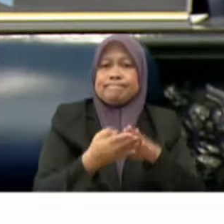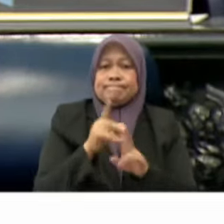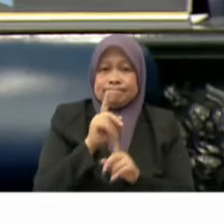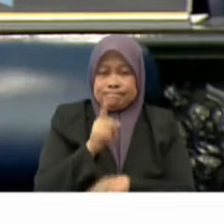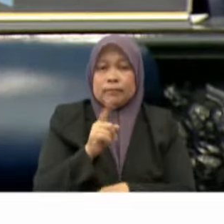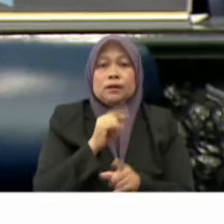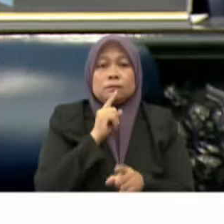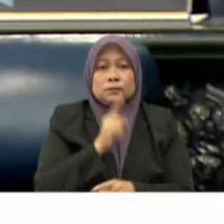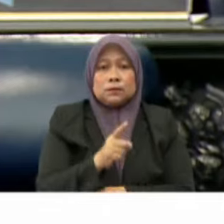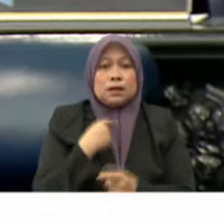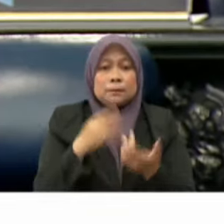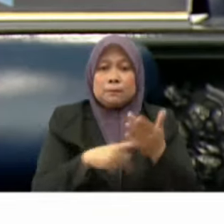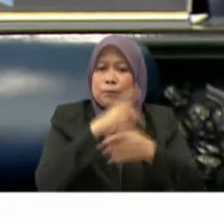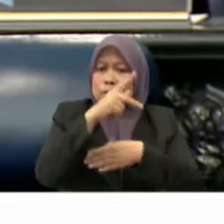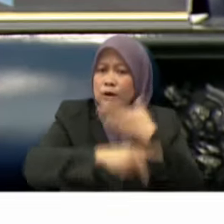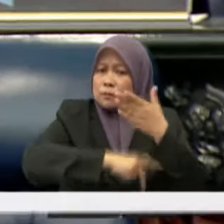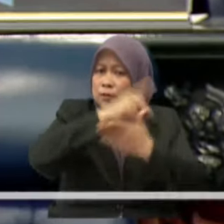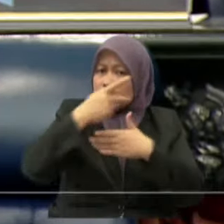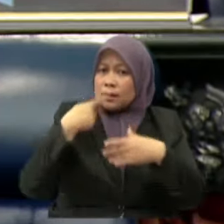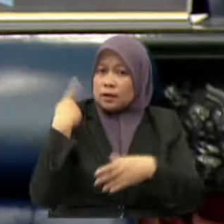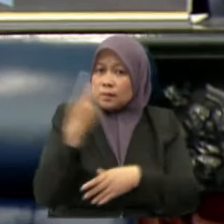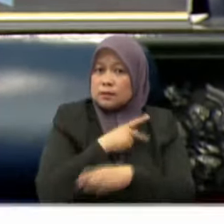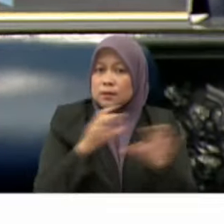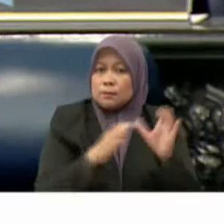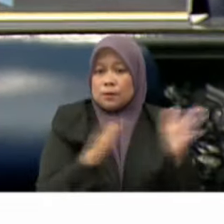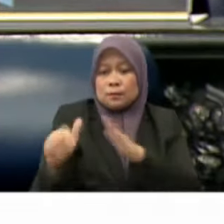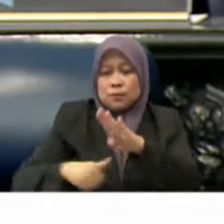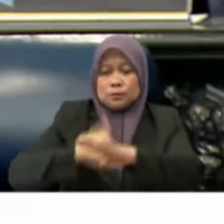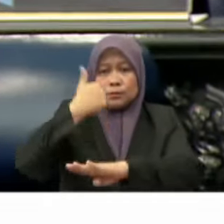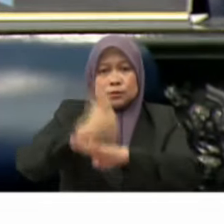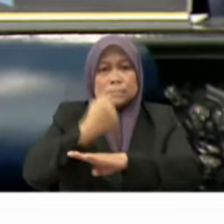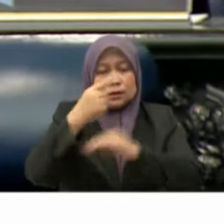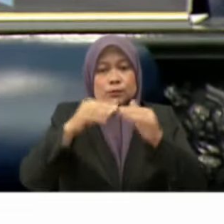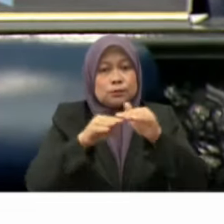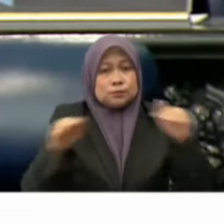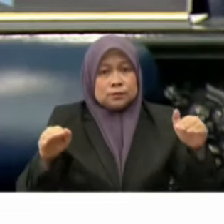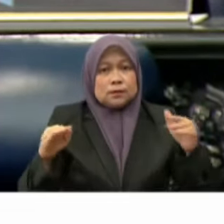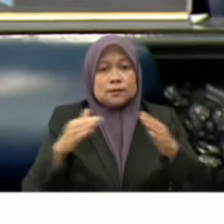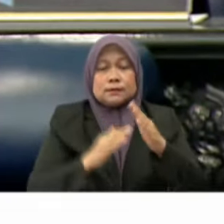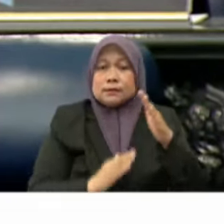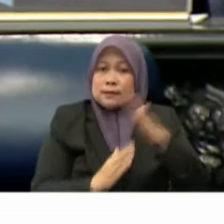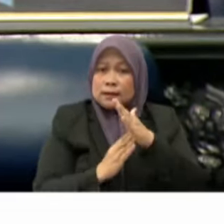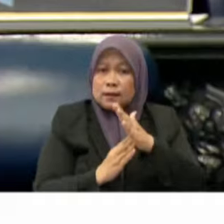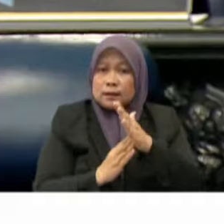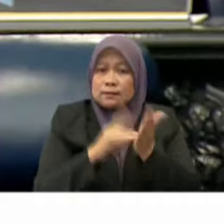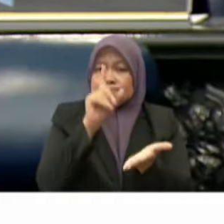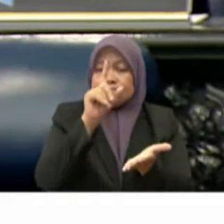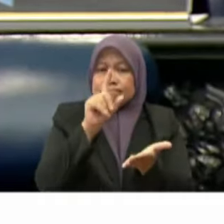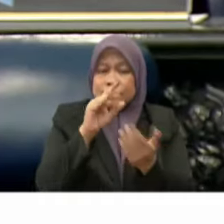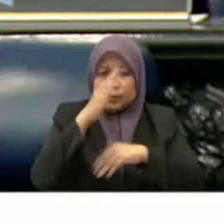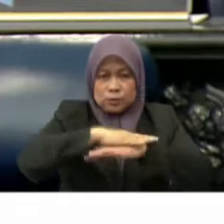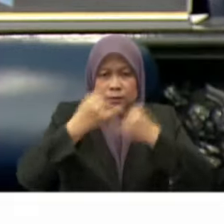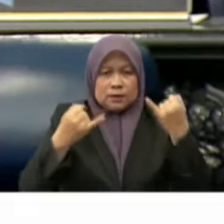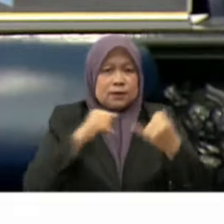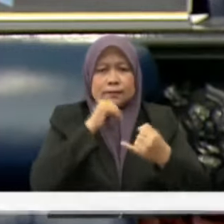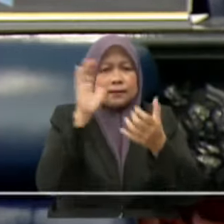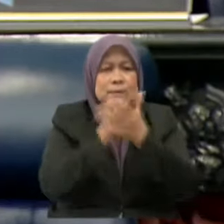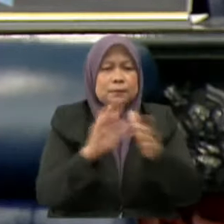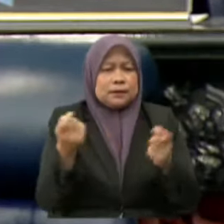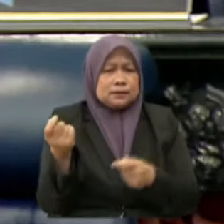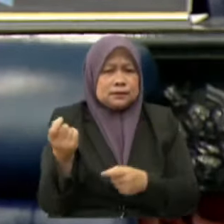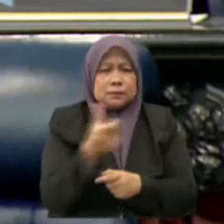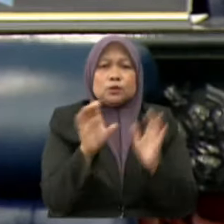diantara program yang kita buat juga yaitu mewujudkan satu medium tindakan sekatan terhadap media sosial yang tidak selamat dengan lebih